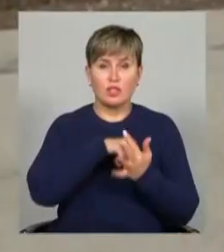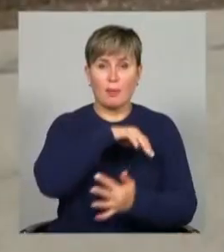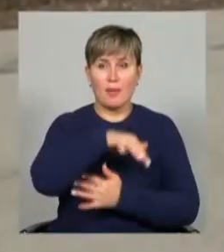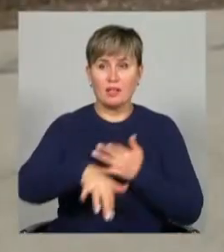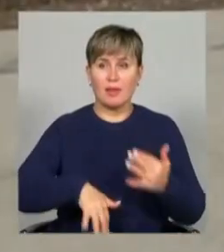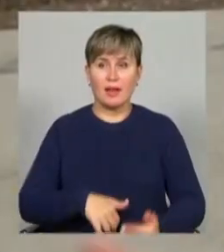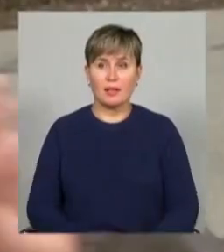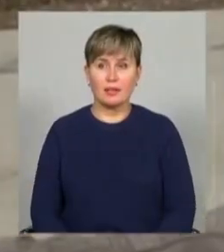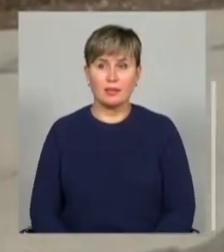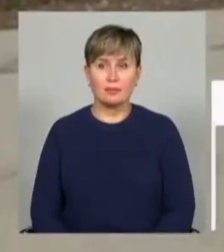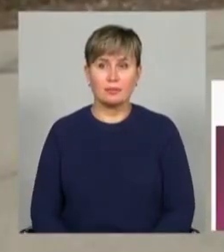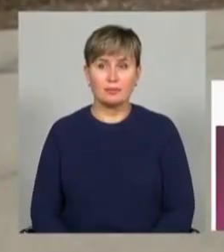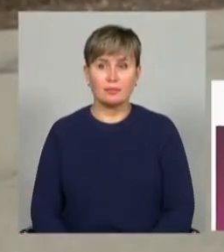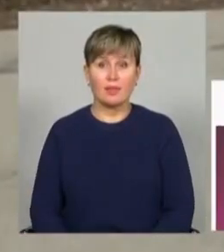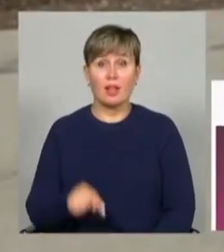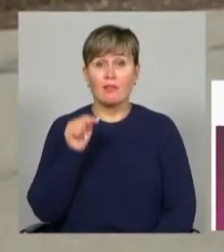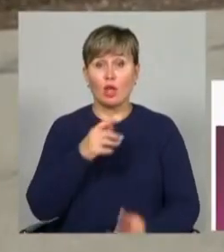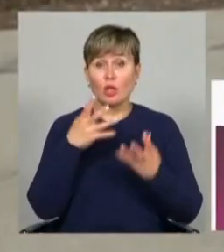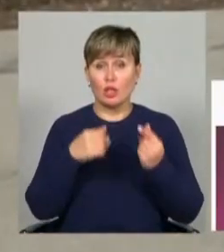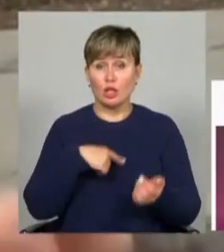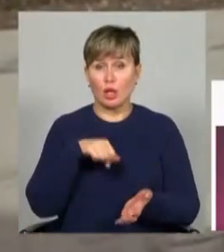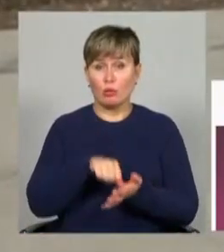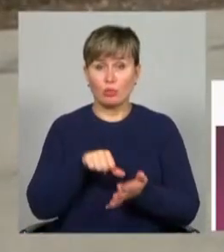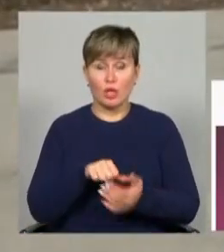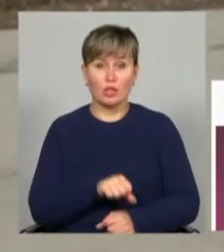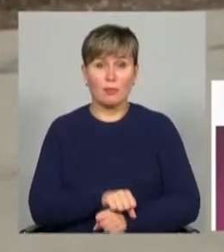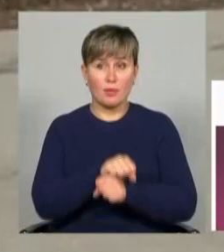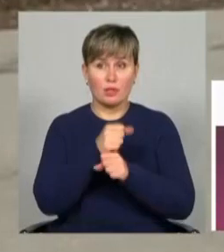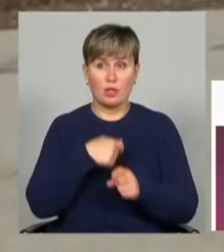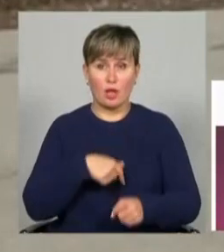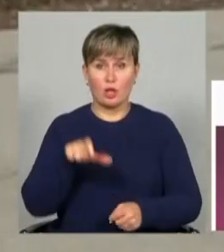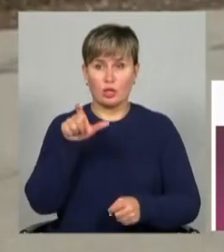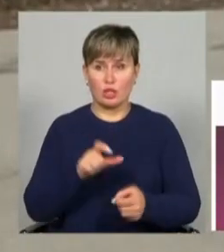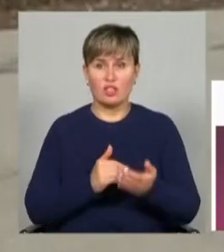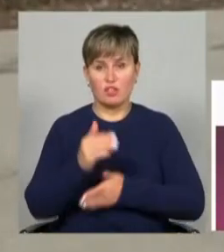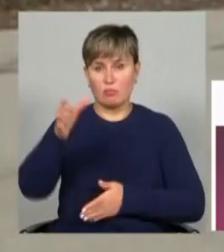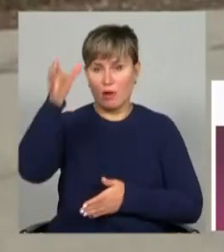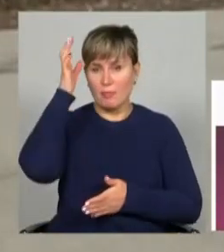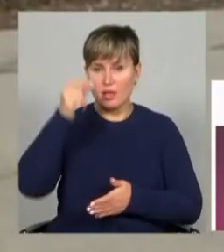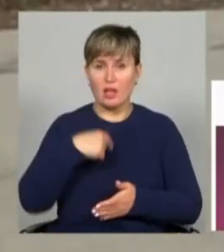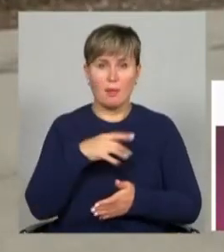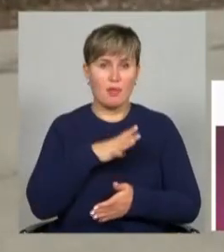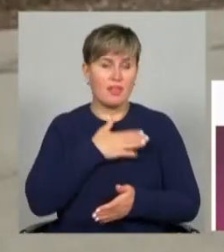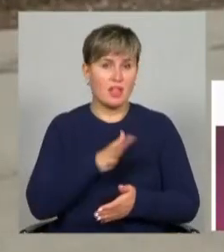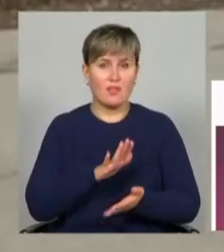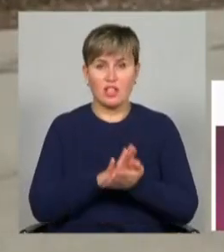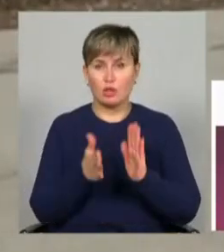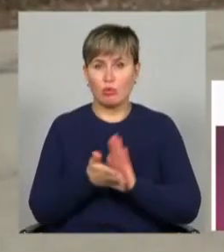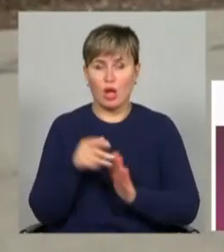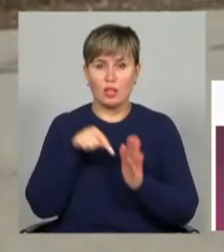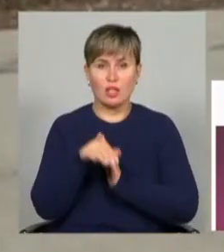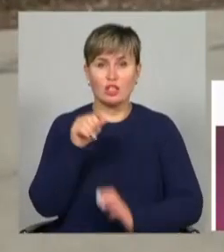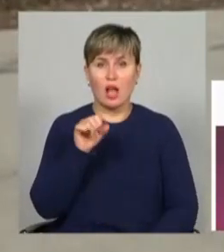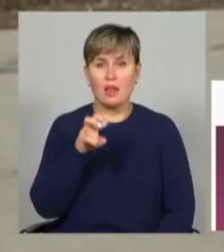беспорядках. В тот день я участвовал в митинге, так как я человек с высшим образованием и был недоволен ситуацией в